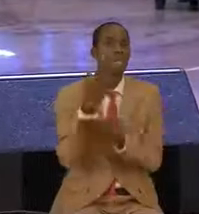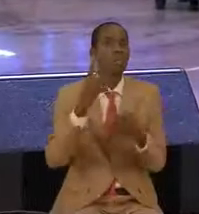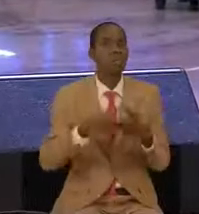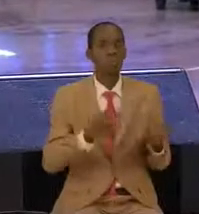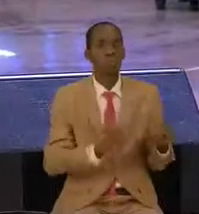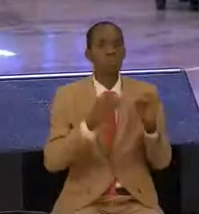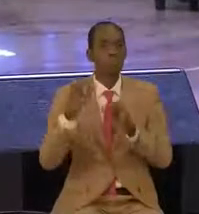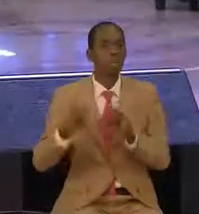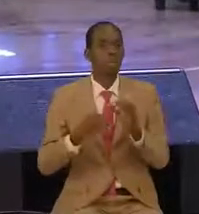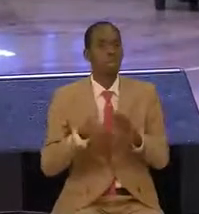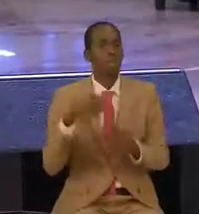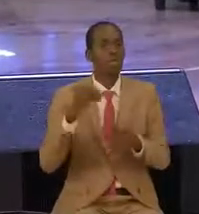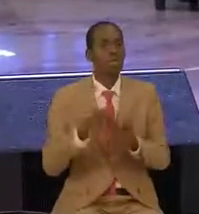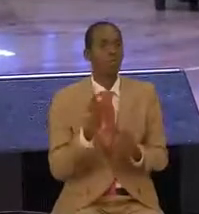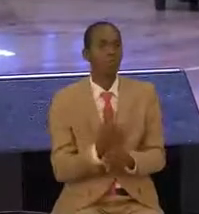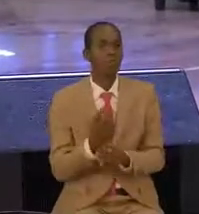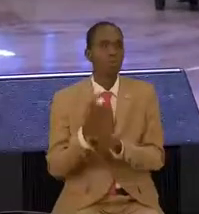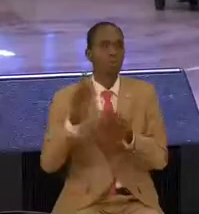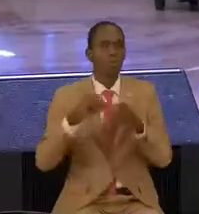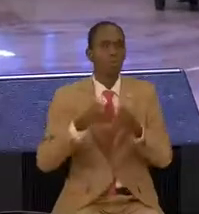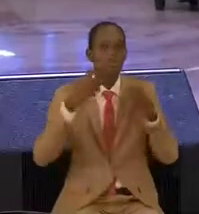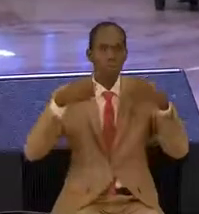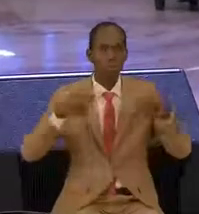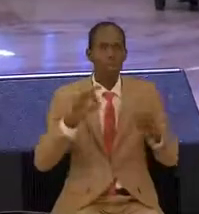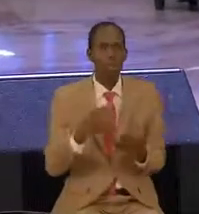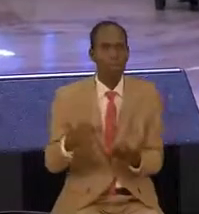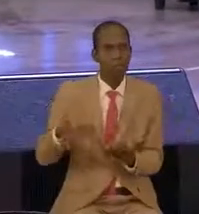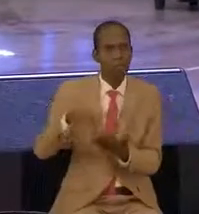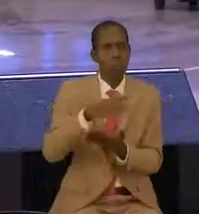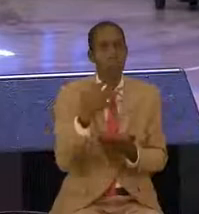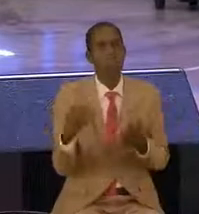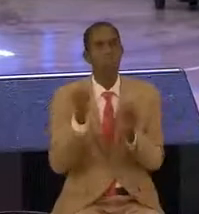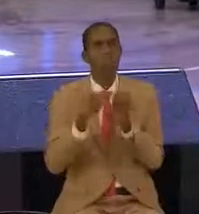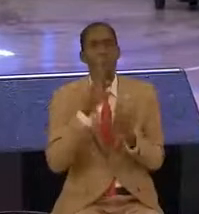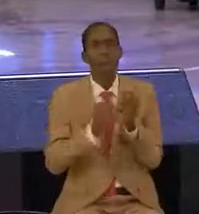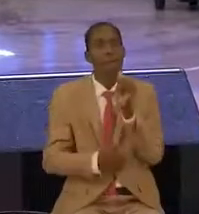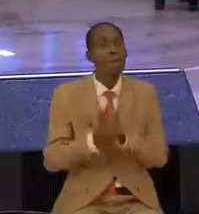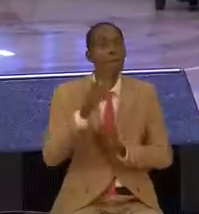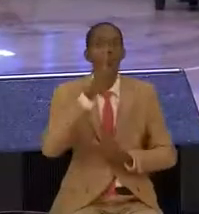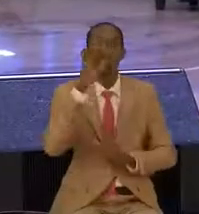Luc 4, 17 et Luc 4, 1.